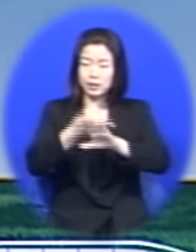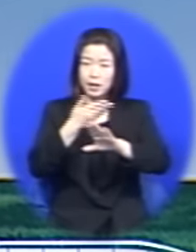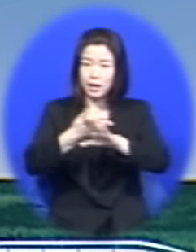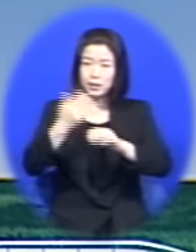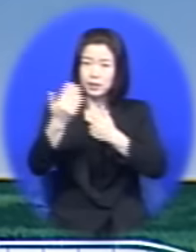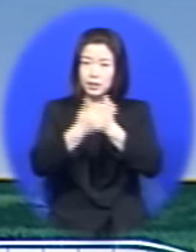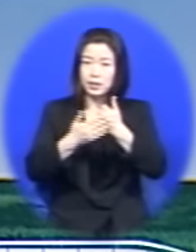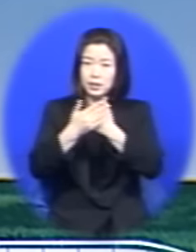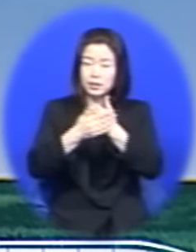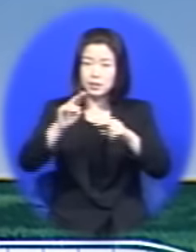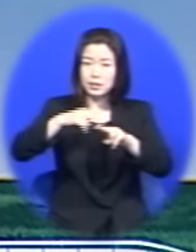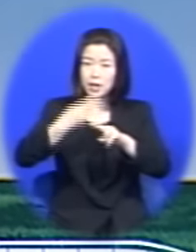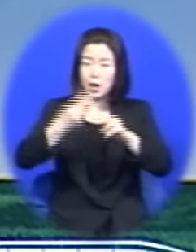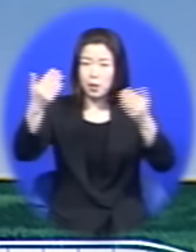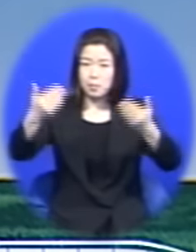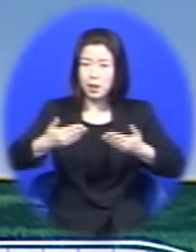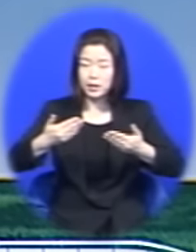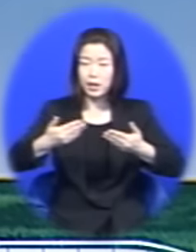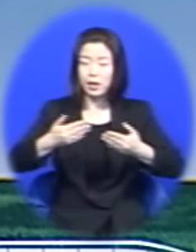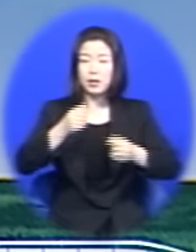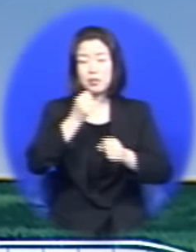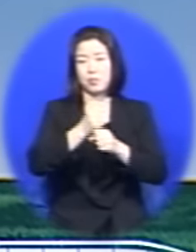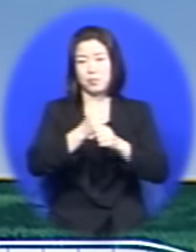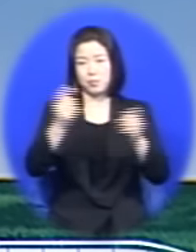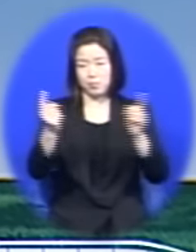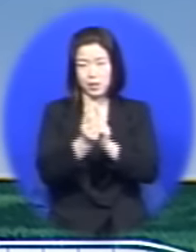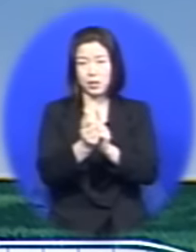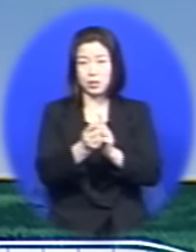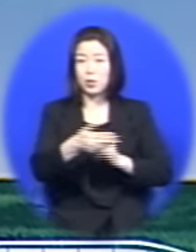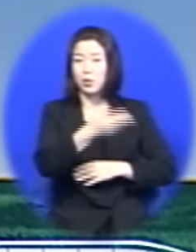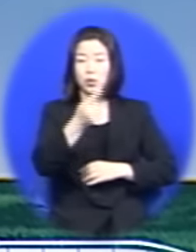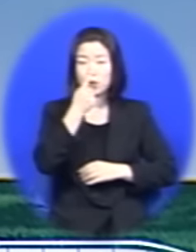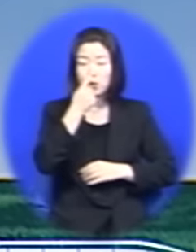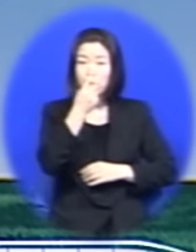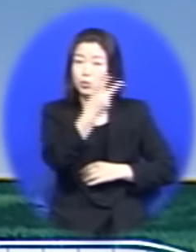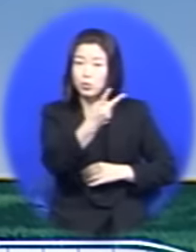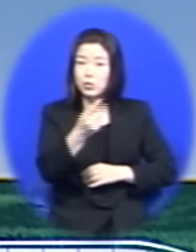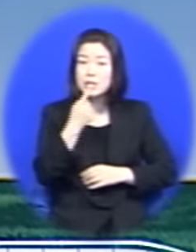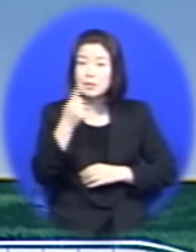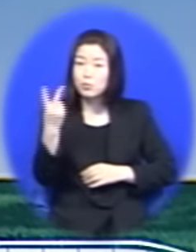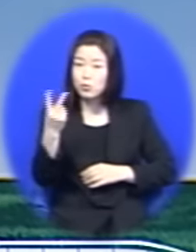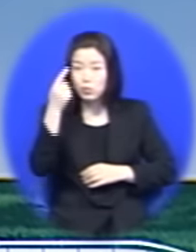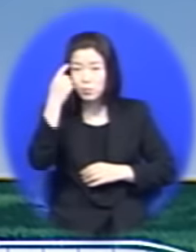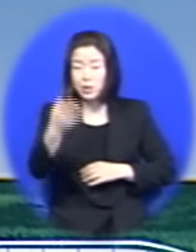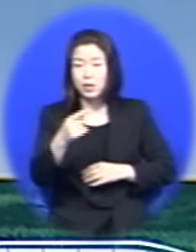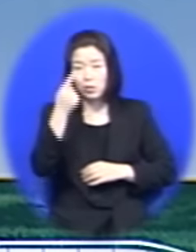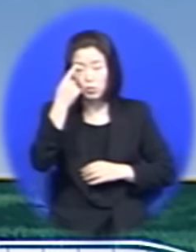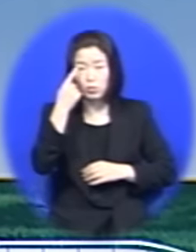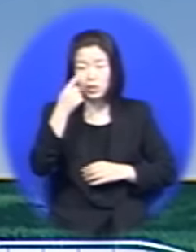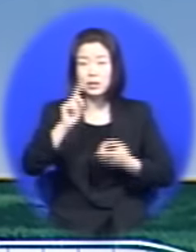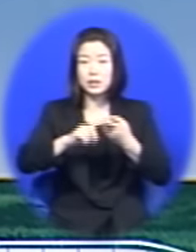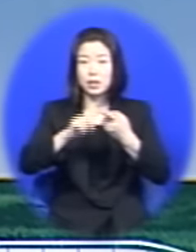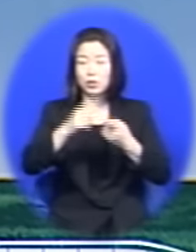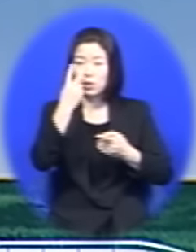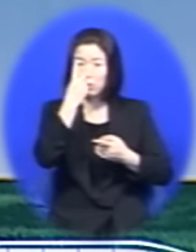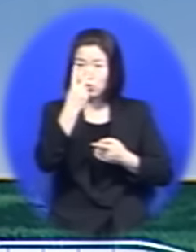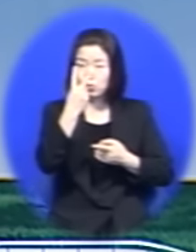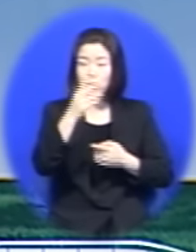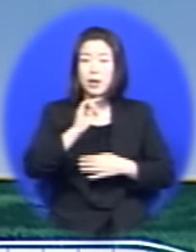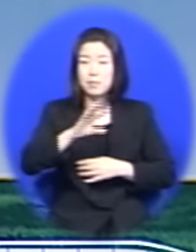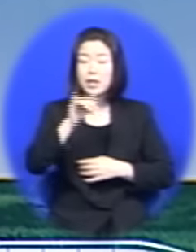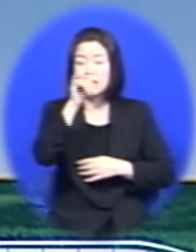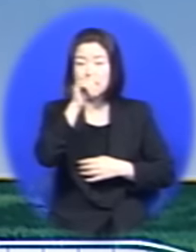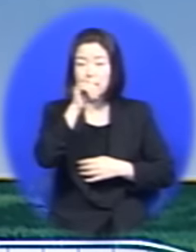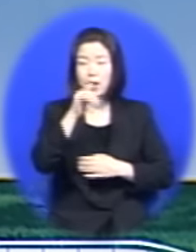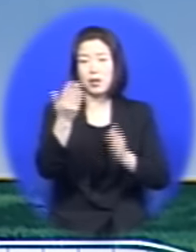모인 거예요. 여러분, 코가 둘입니까? 입이 둘입니까? 눈은 그대로 두 개만 있어야 딱